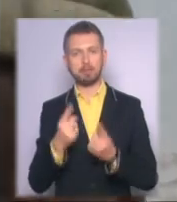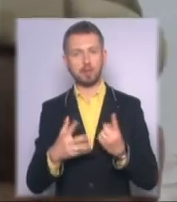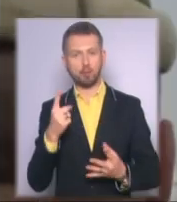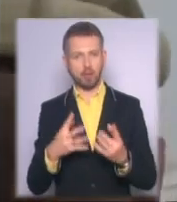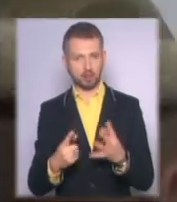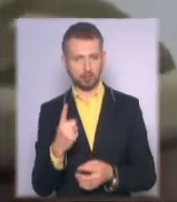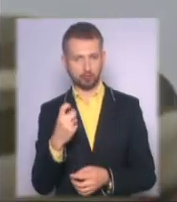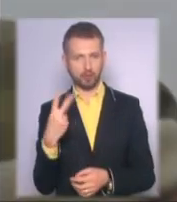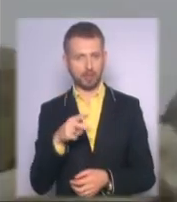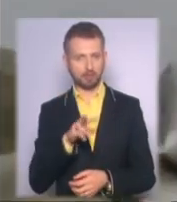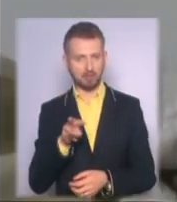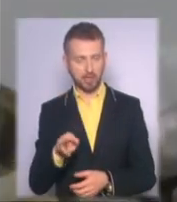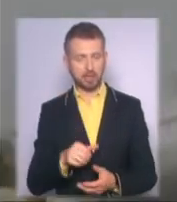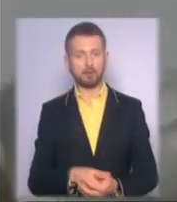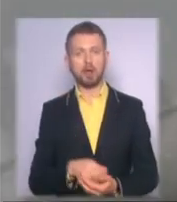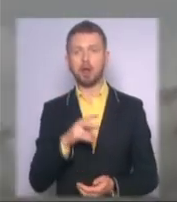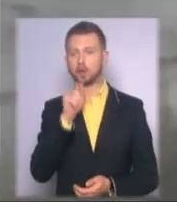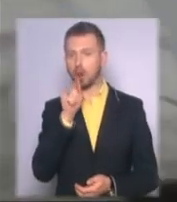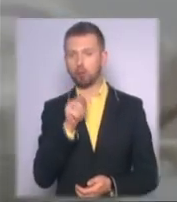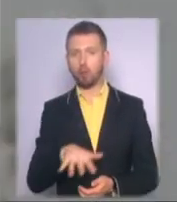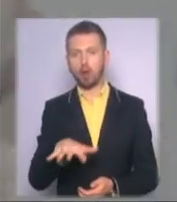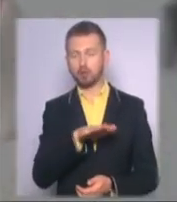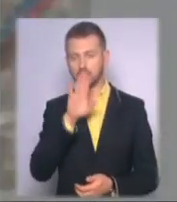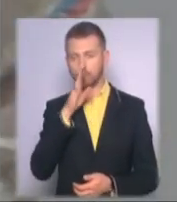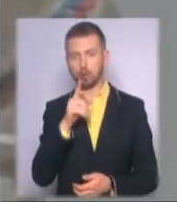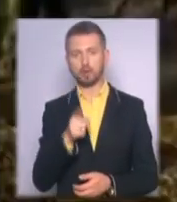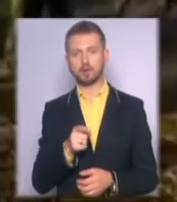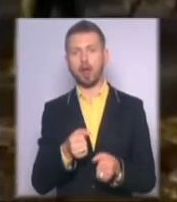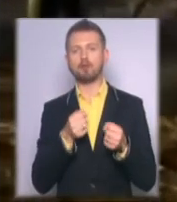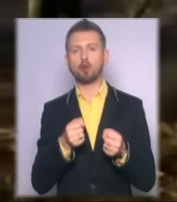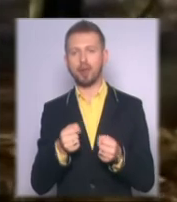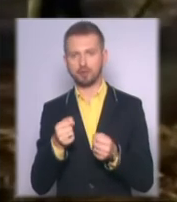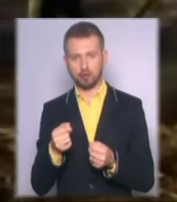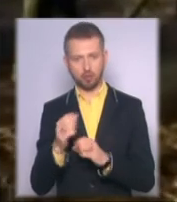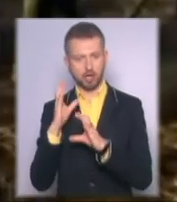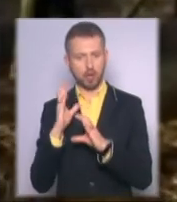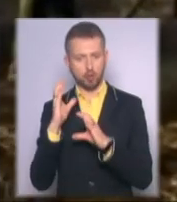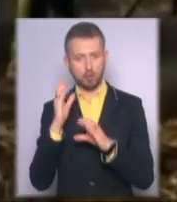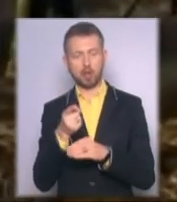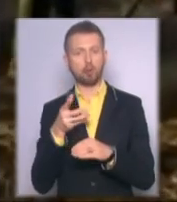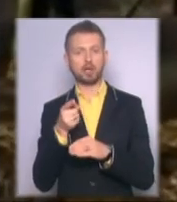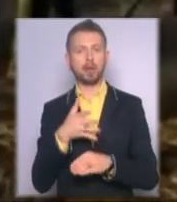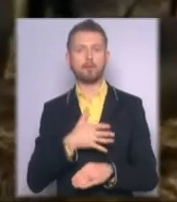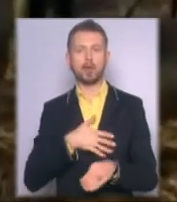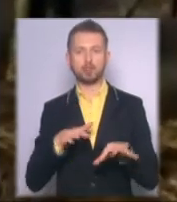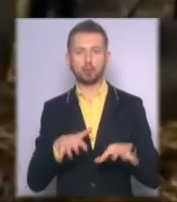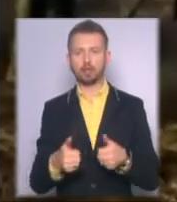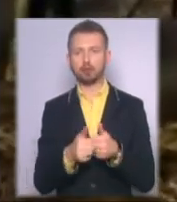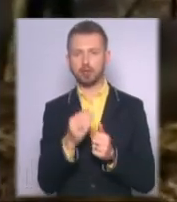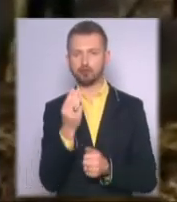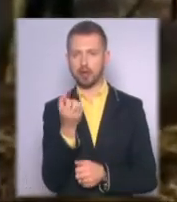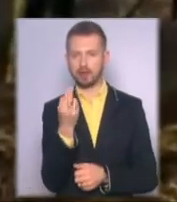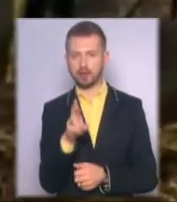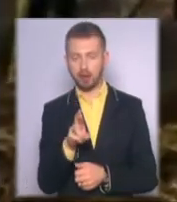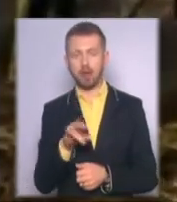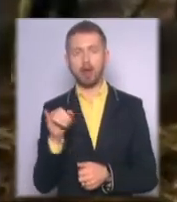калібром 120 мм. На Луганщині ворог із автоматичного гранатомета обстріляв наші позиції в районі населеного пункту Щастя, а й